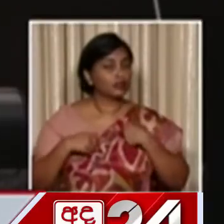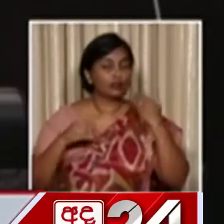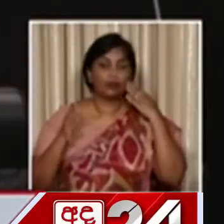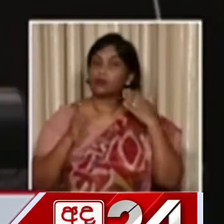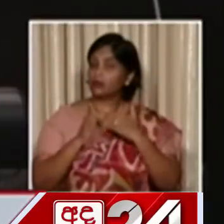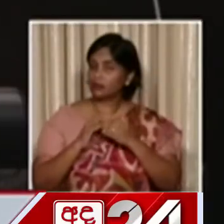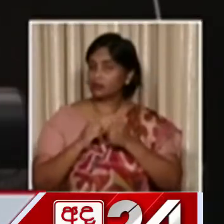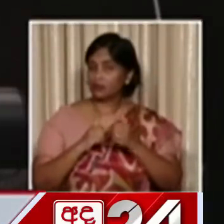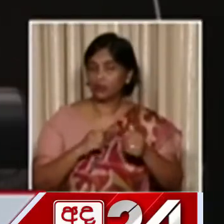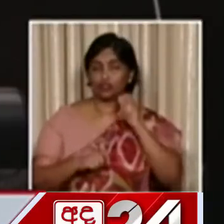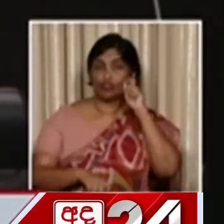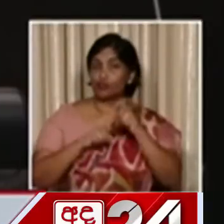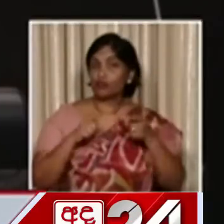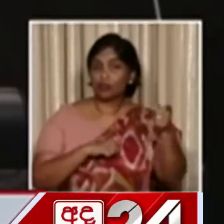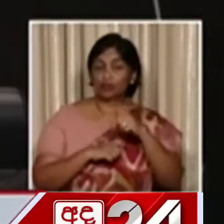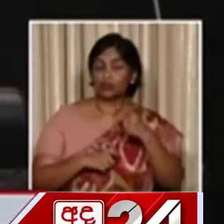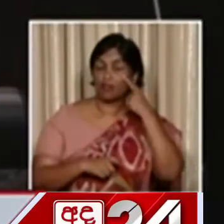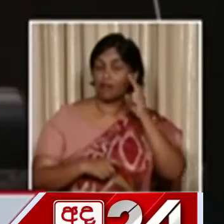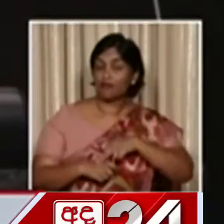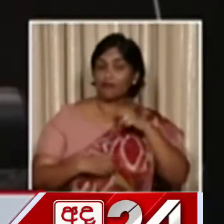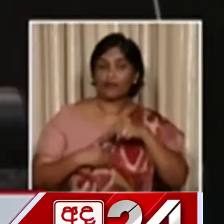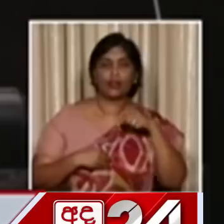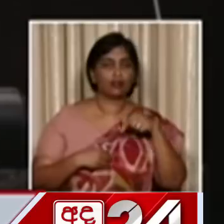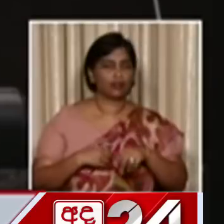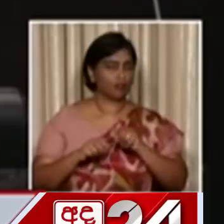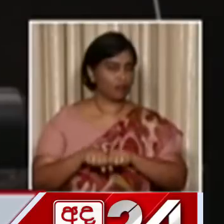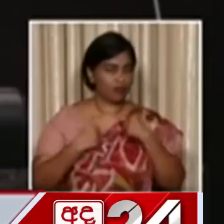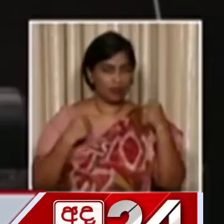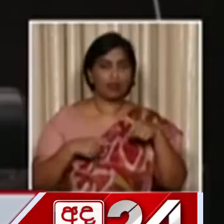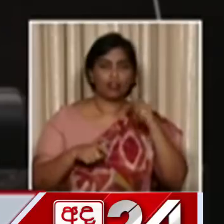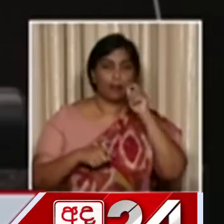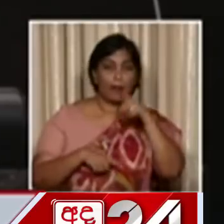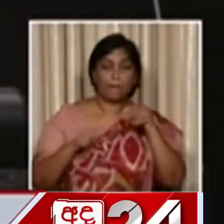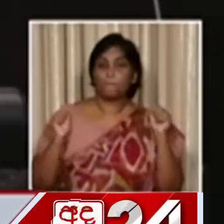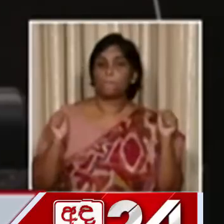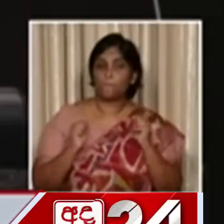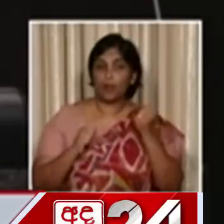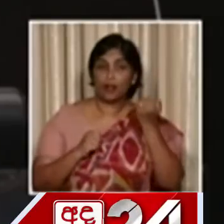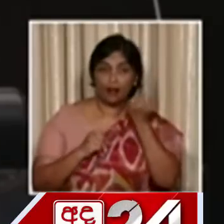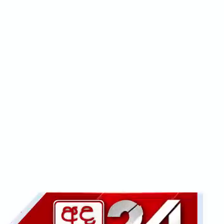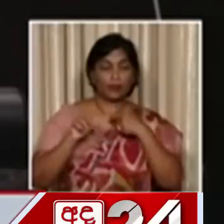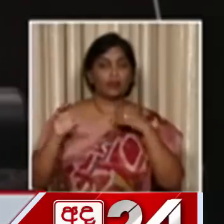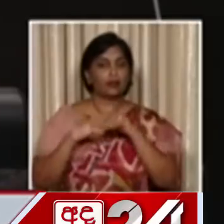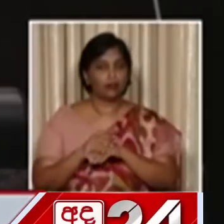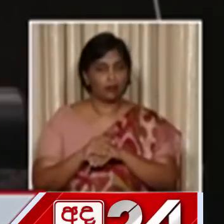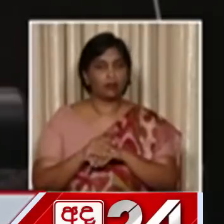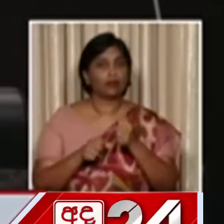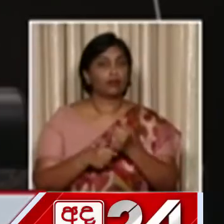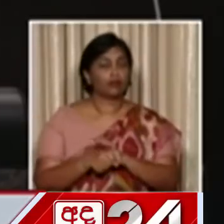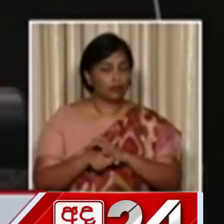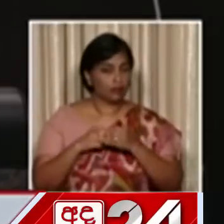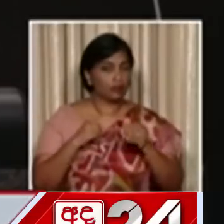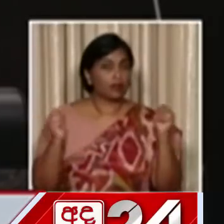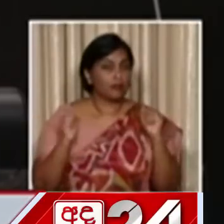පද්ධතිය පිළිබඳ ජනතාව දැරූ විශ්වාසයයි දැන් බිඳ වැටෙන්නේ. දැන් මිනිස්සු බයයි ලෙඩ වුණාම බෙහෙත් ගන්න. කෝවිඩ් කාලේ